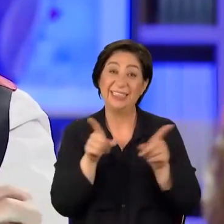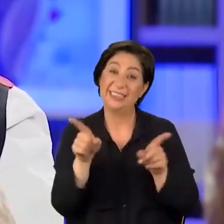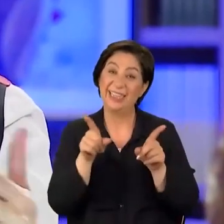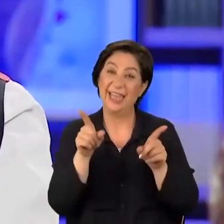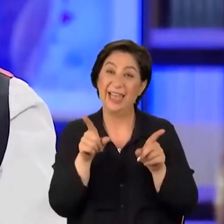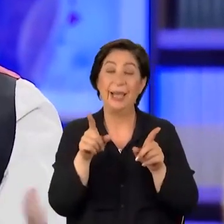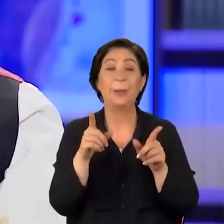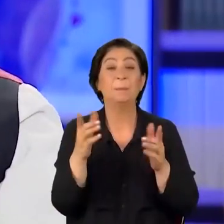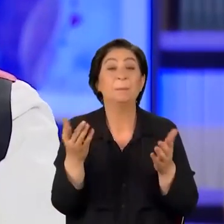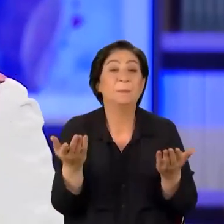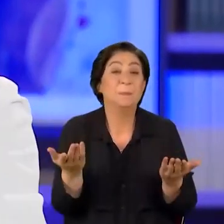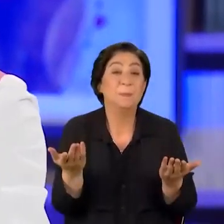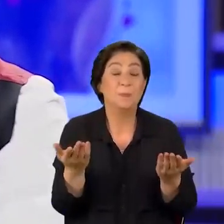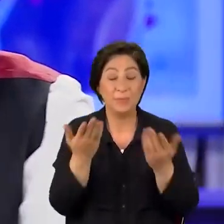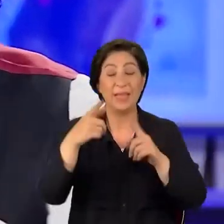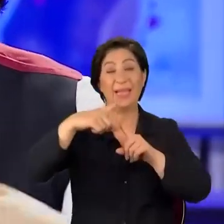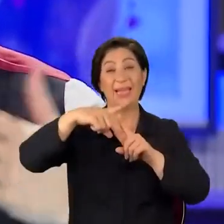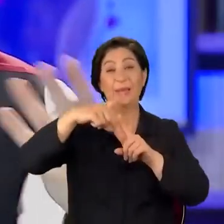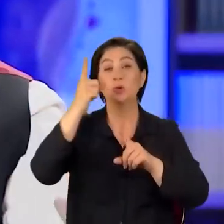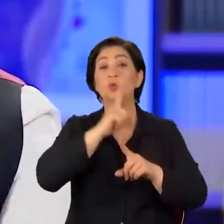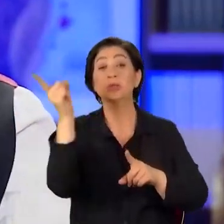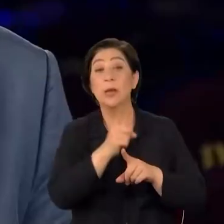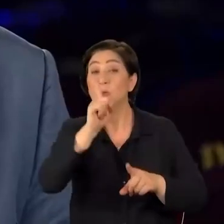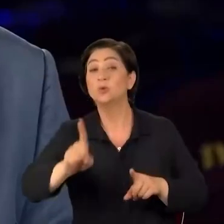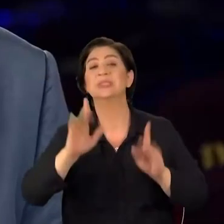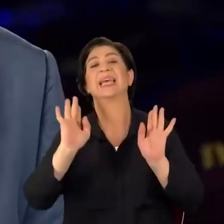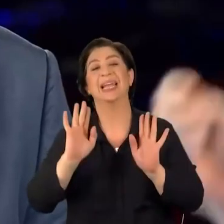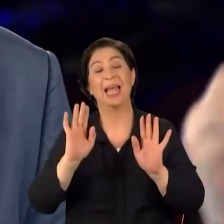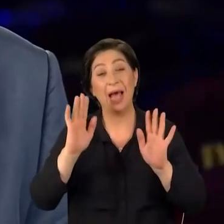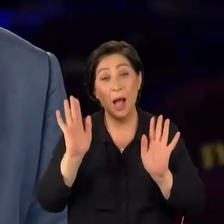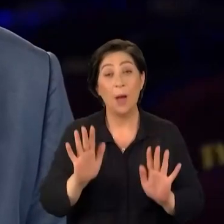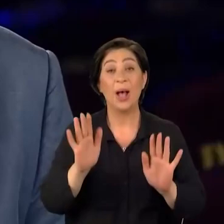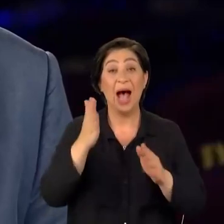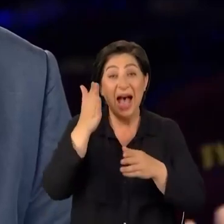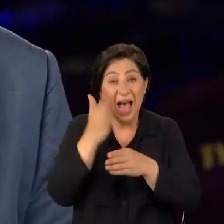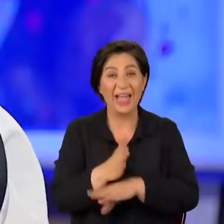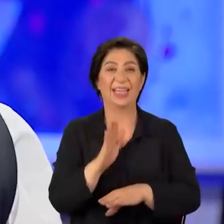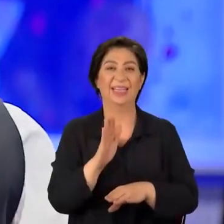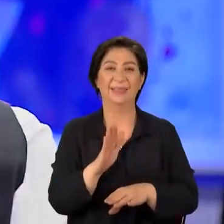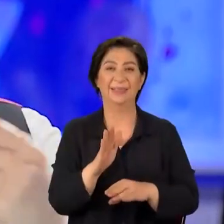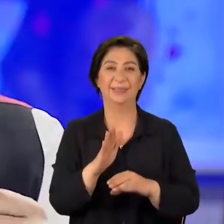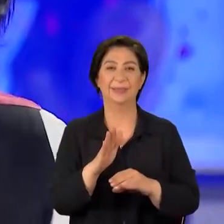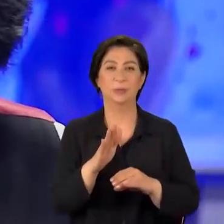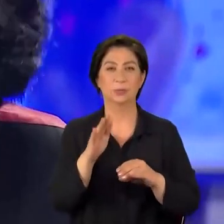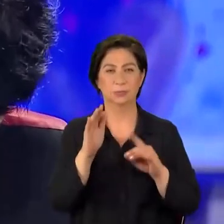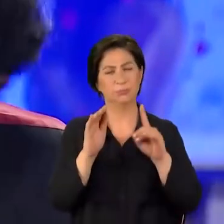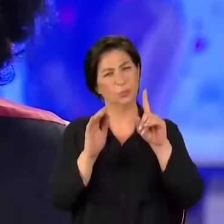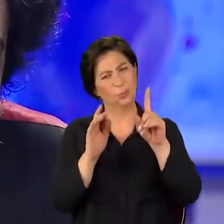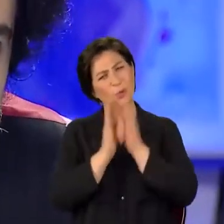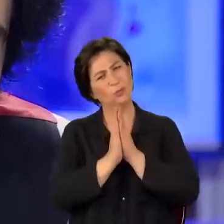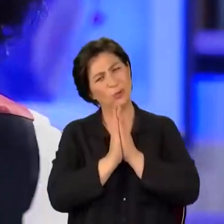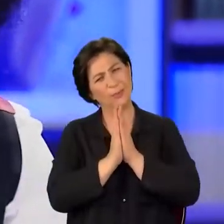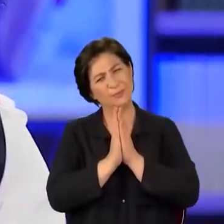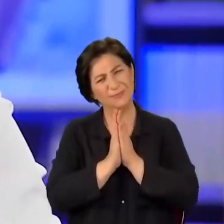sıkıcı. Yani tabii bu yani televizyon programları da böyledir. Evet. Hepsi böyledir. Ama hakikaten yani bugünü bir de özür